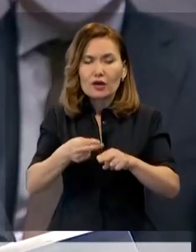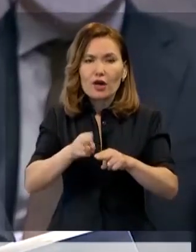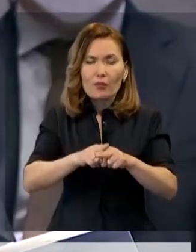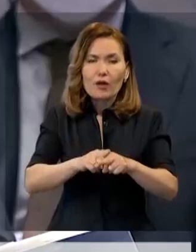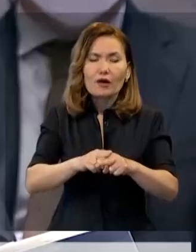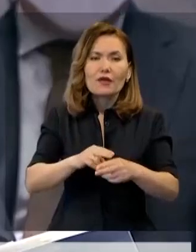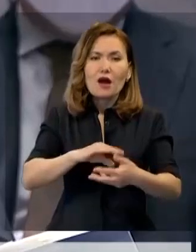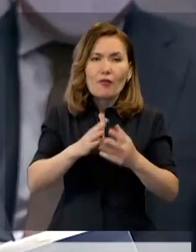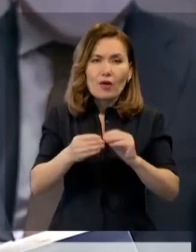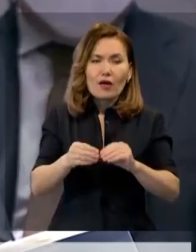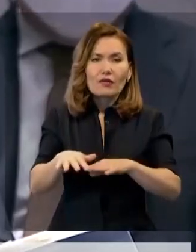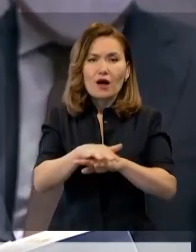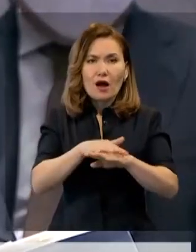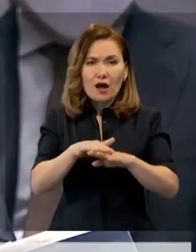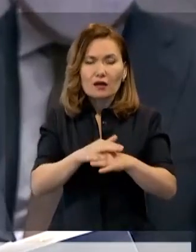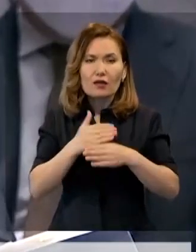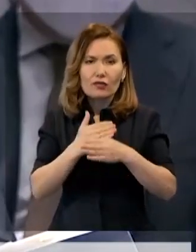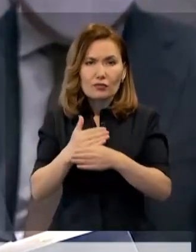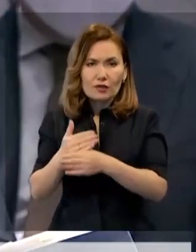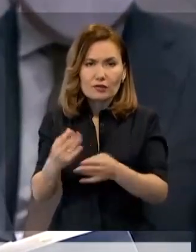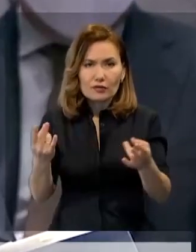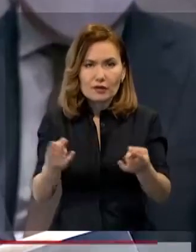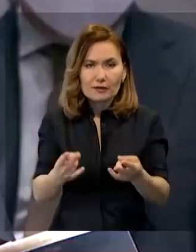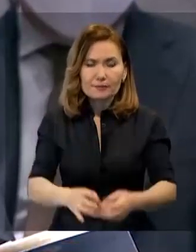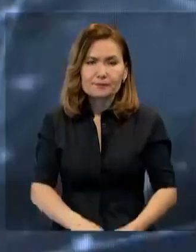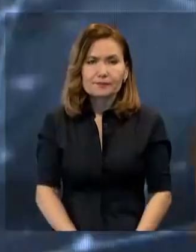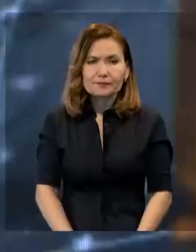төтенше жағдай тәртібіне көшуі тиіс деп ойлаймыз.